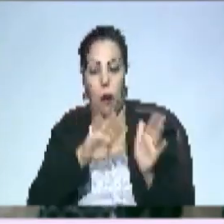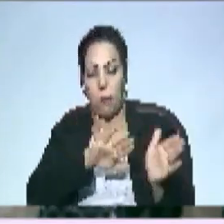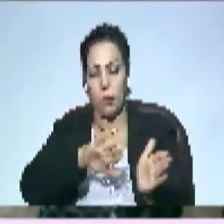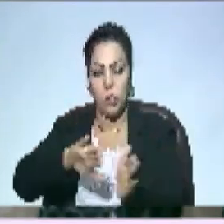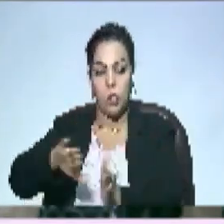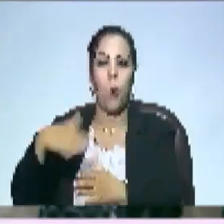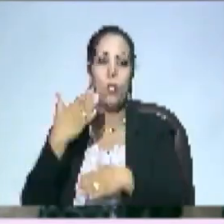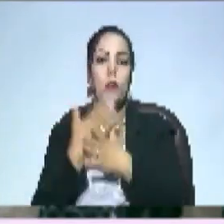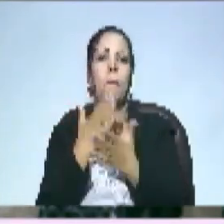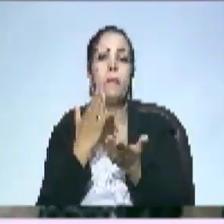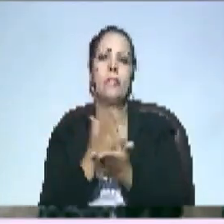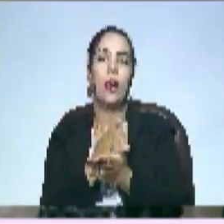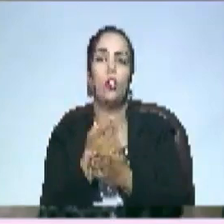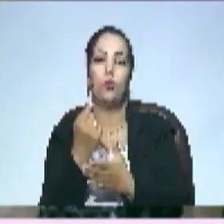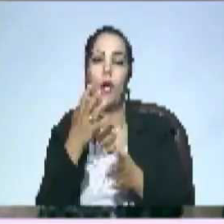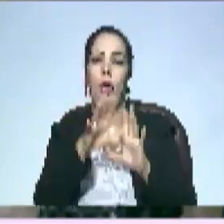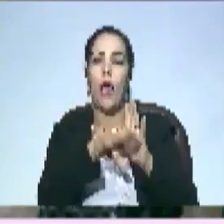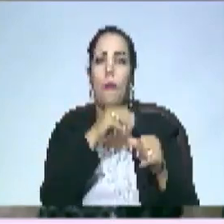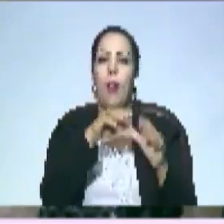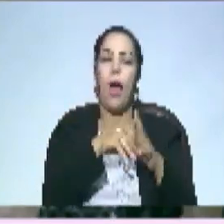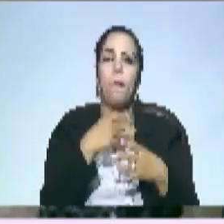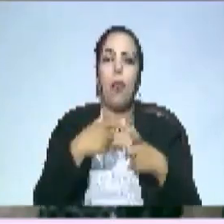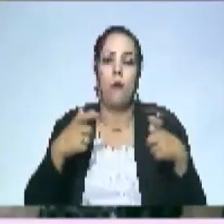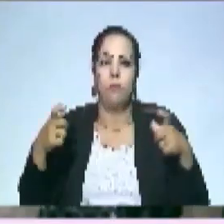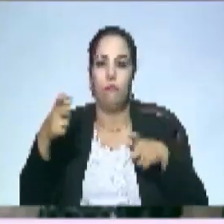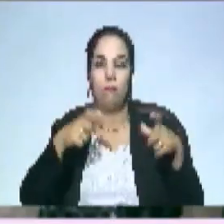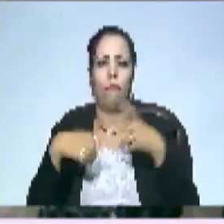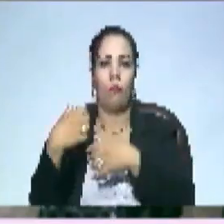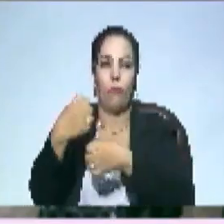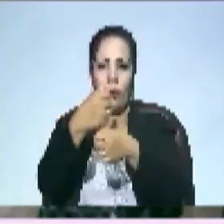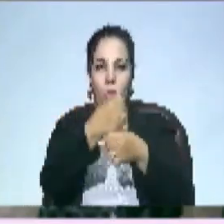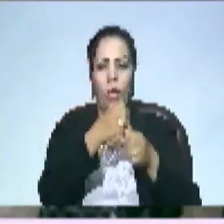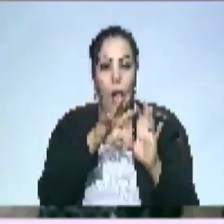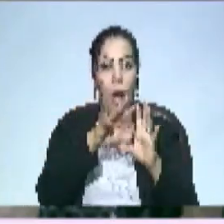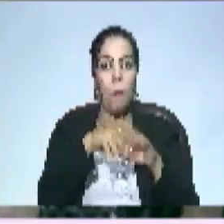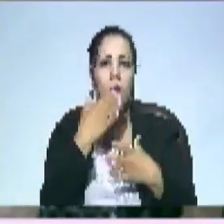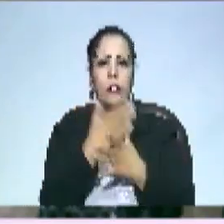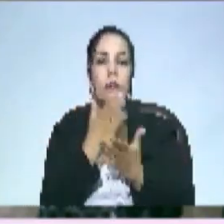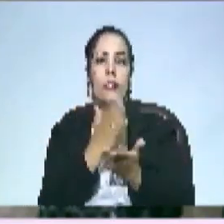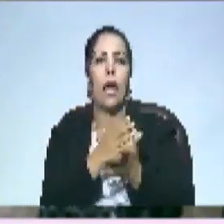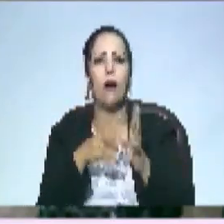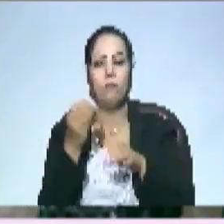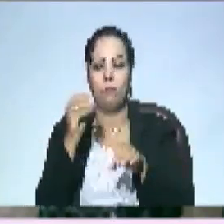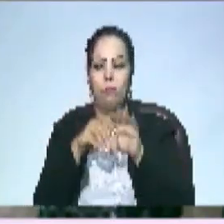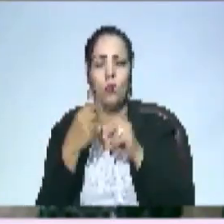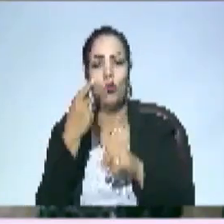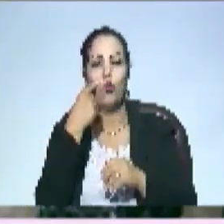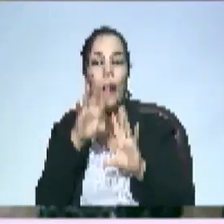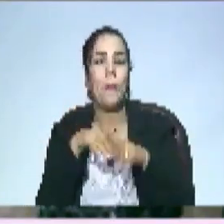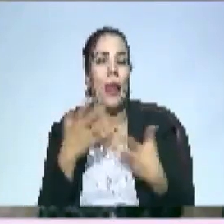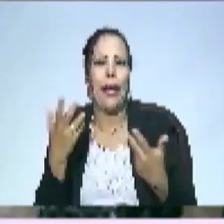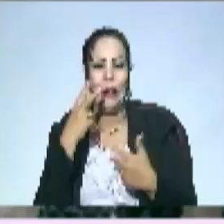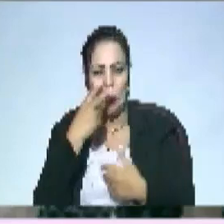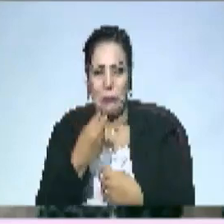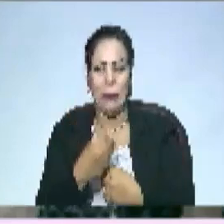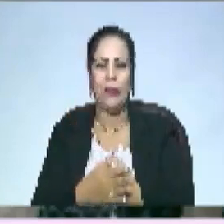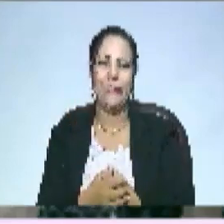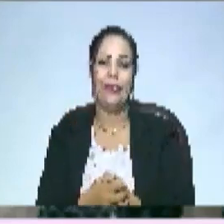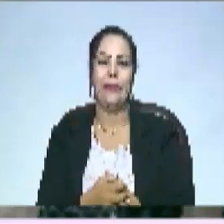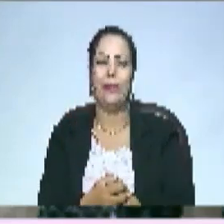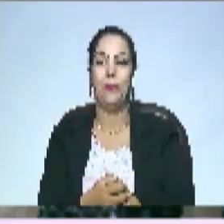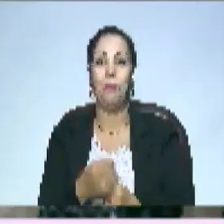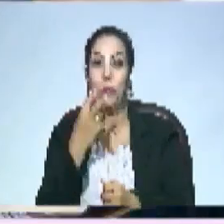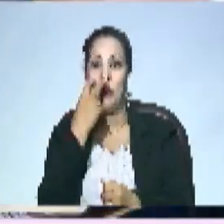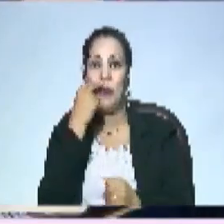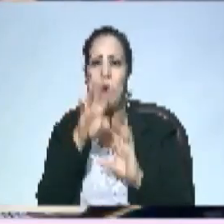بيسيبها تبرد شوية لغاية لما يجهز الكريمة تكون بردية كمان، ويحشي بقى. او نشوف دلوقتي هو هيعمل ايه.